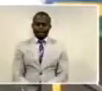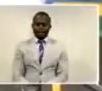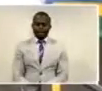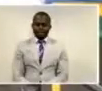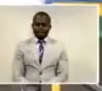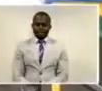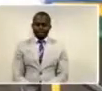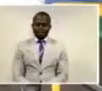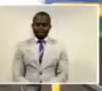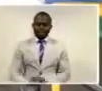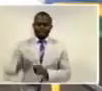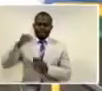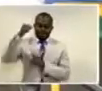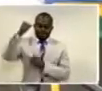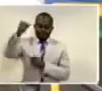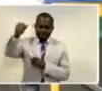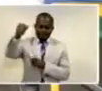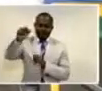aho